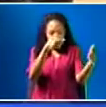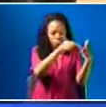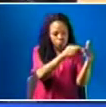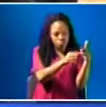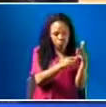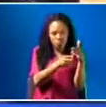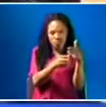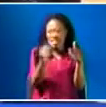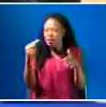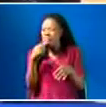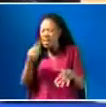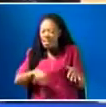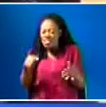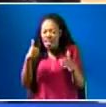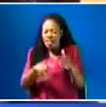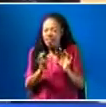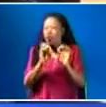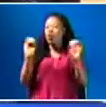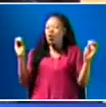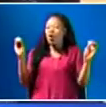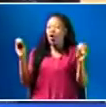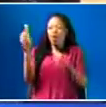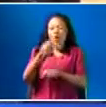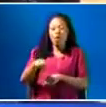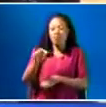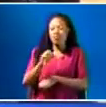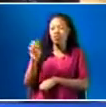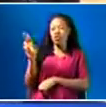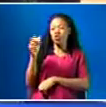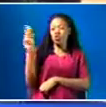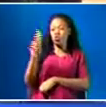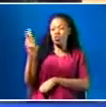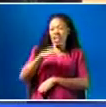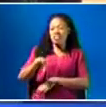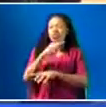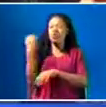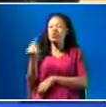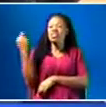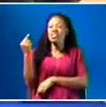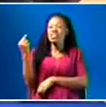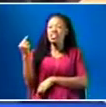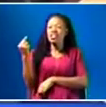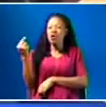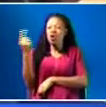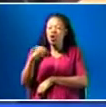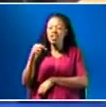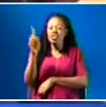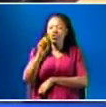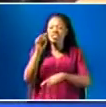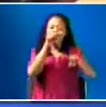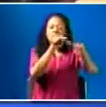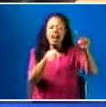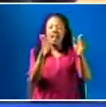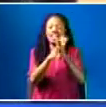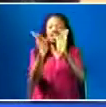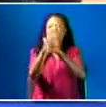hii ndio hii, hakuna kitu wanatuelezea. Wanatutumia vibaya, wamegawanya hawa watu, ile inaitwa divide and rule, kwa